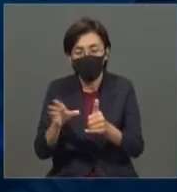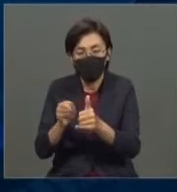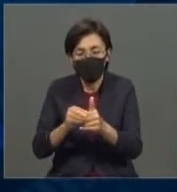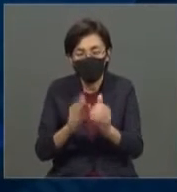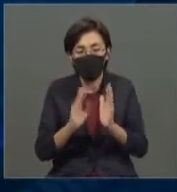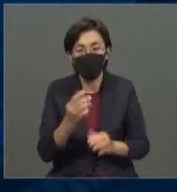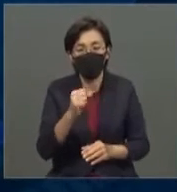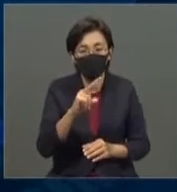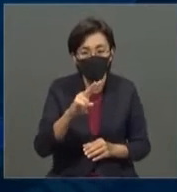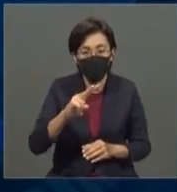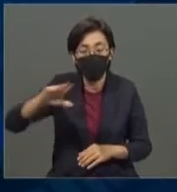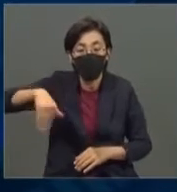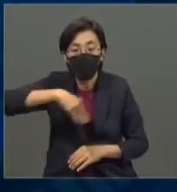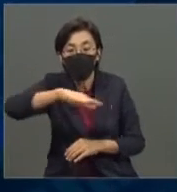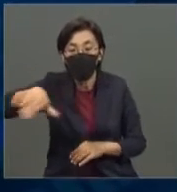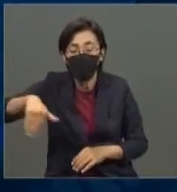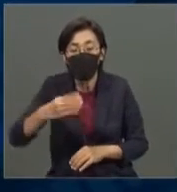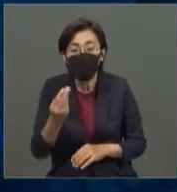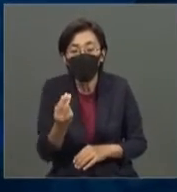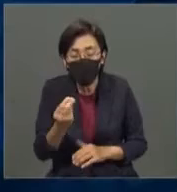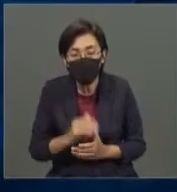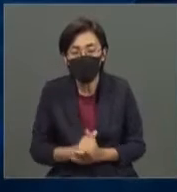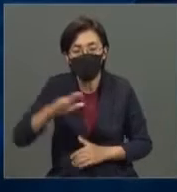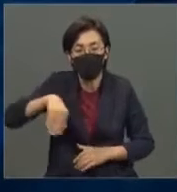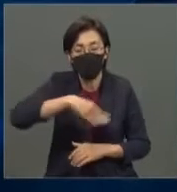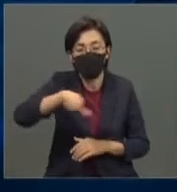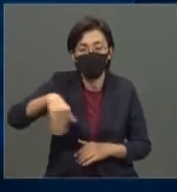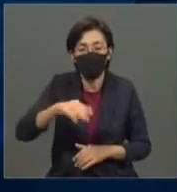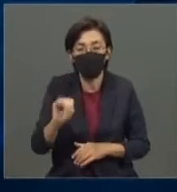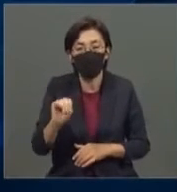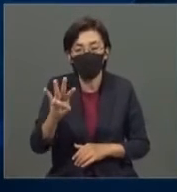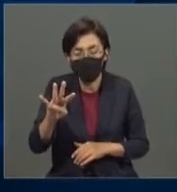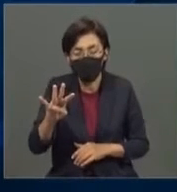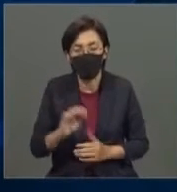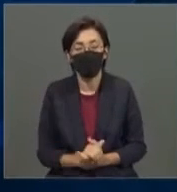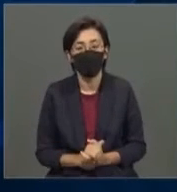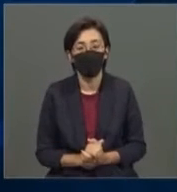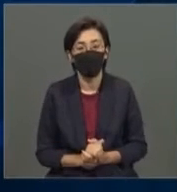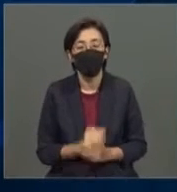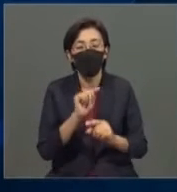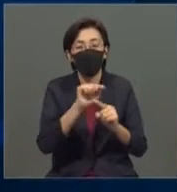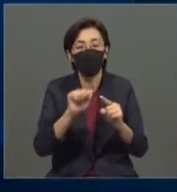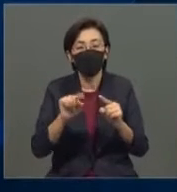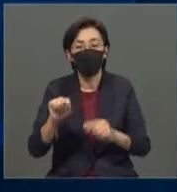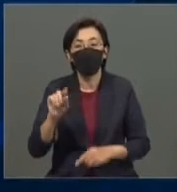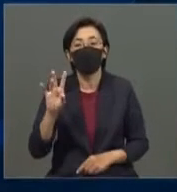า12คนจากคนที่อยู่ในนั้น44คนนะครับก็เท่ากับ